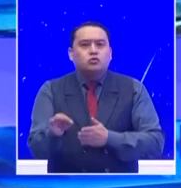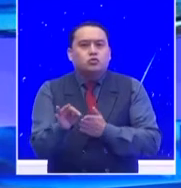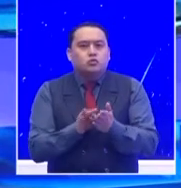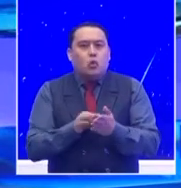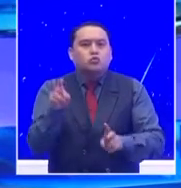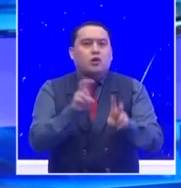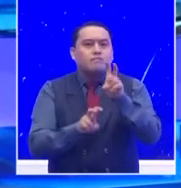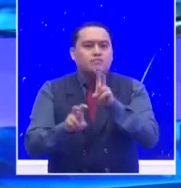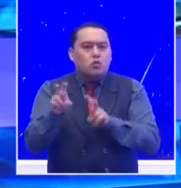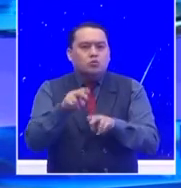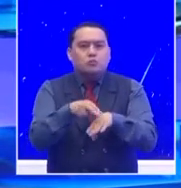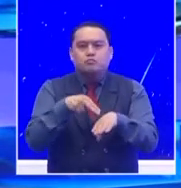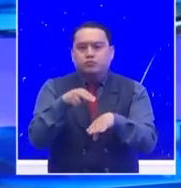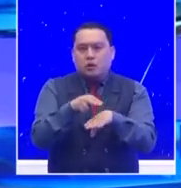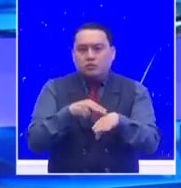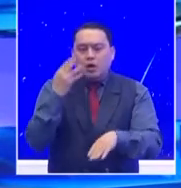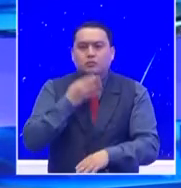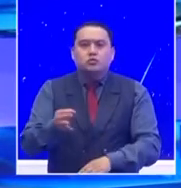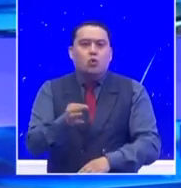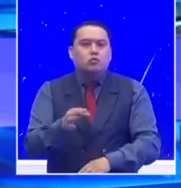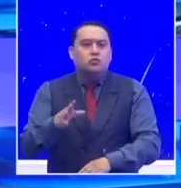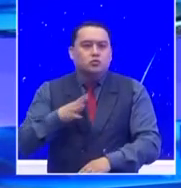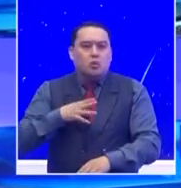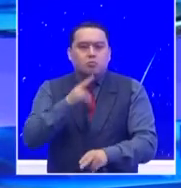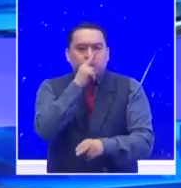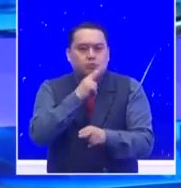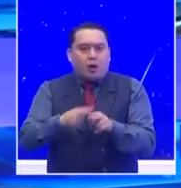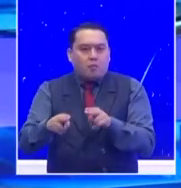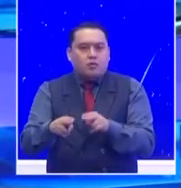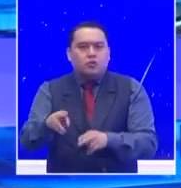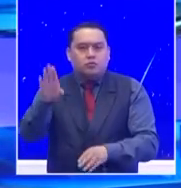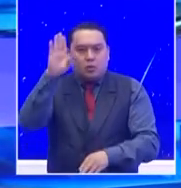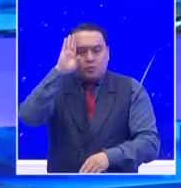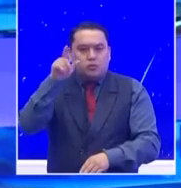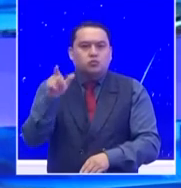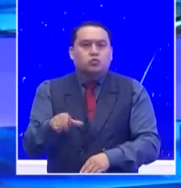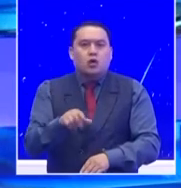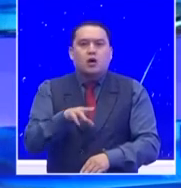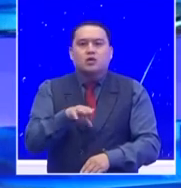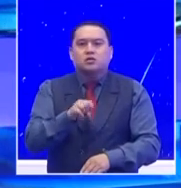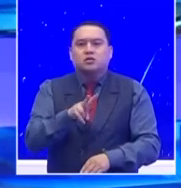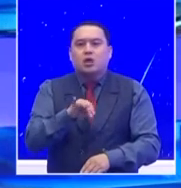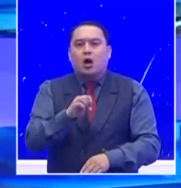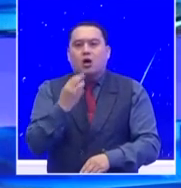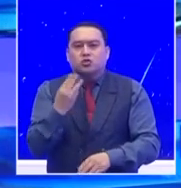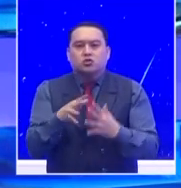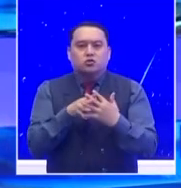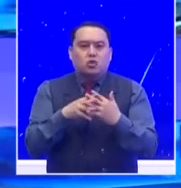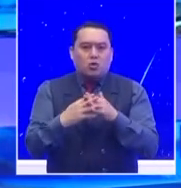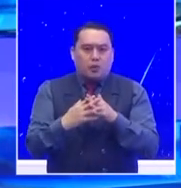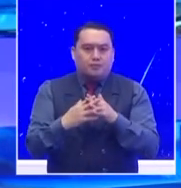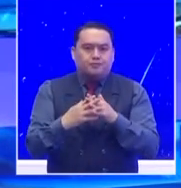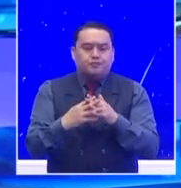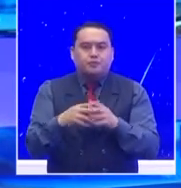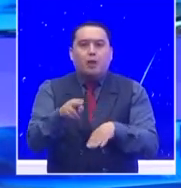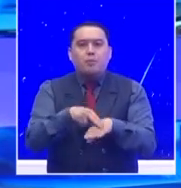Срочно розыск. Сотрудники правоохранительных органов Алматинской области ищут пропавшего без вести жителя поселка Кызлагаш Аксуского района.